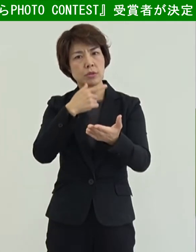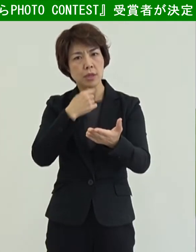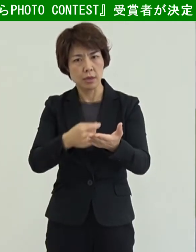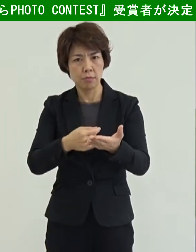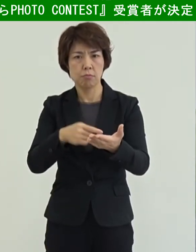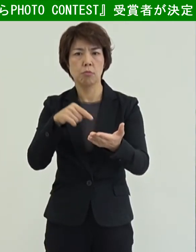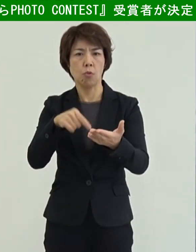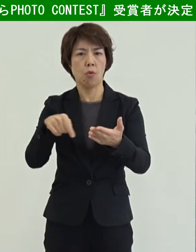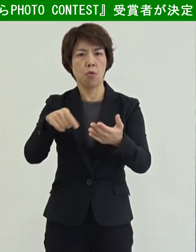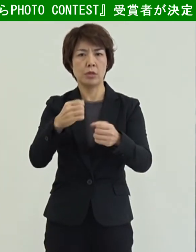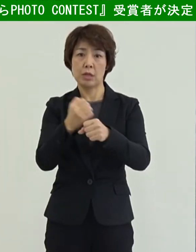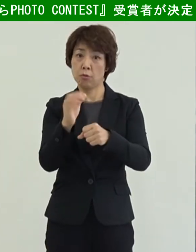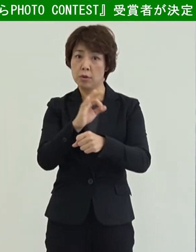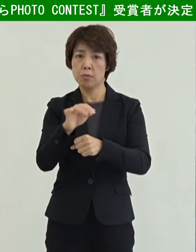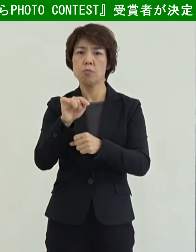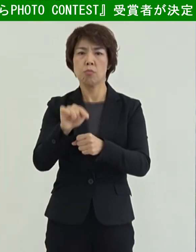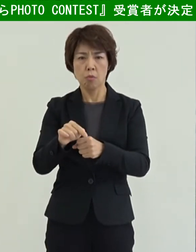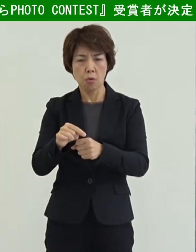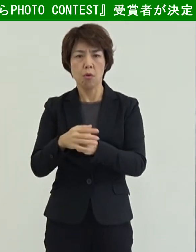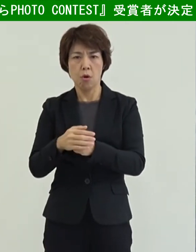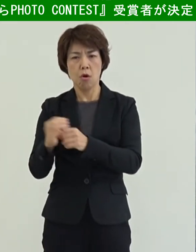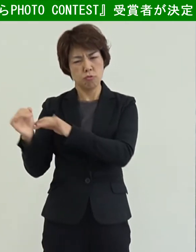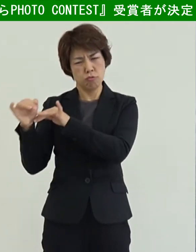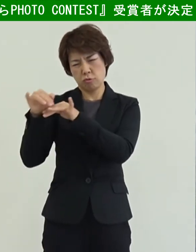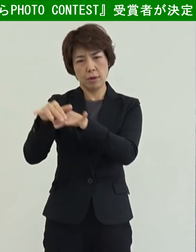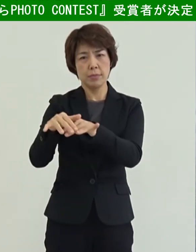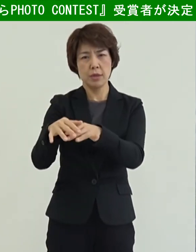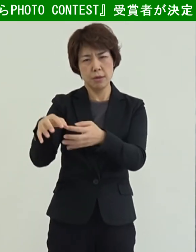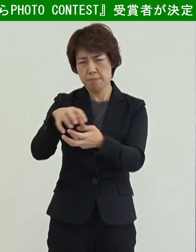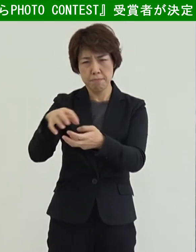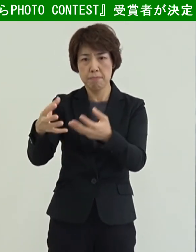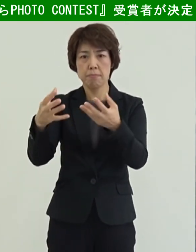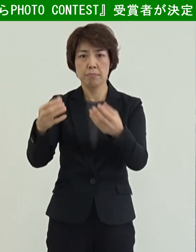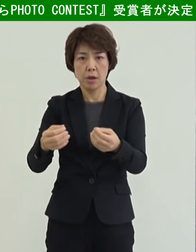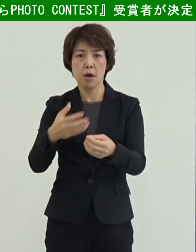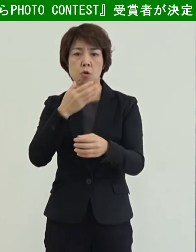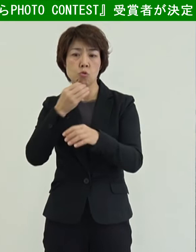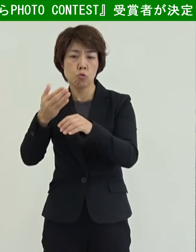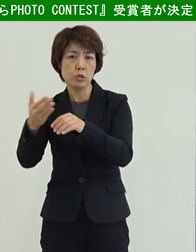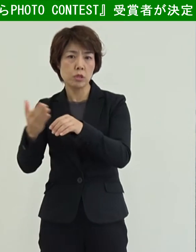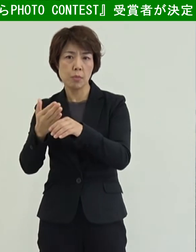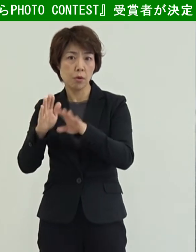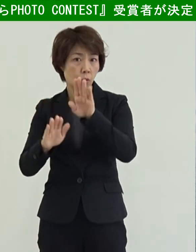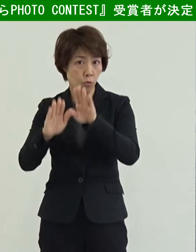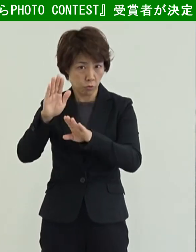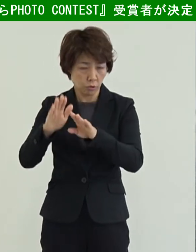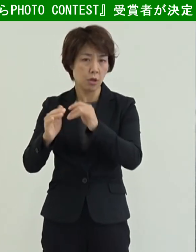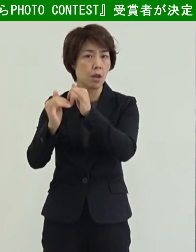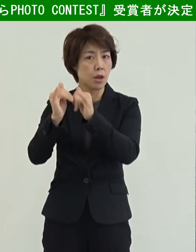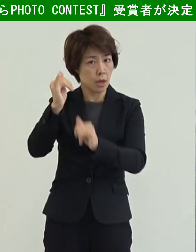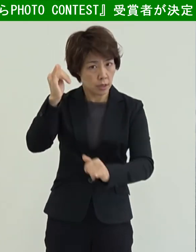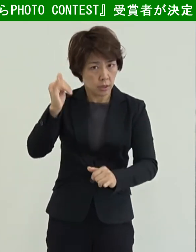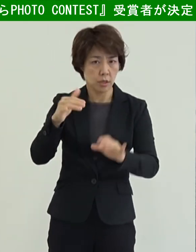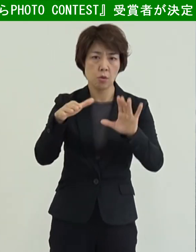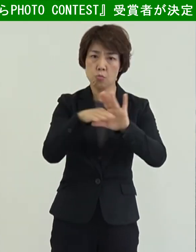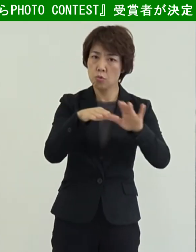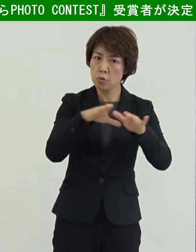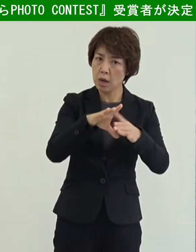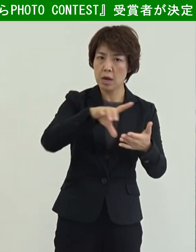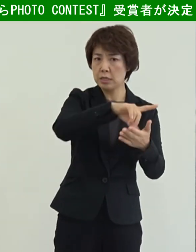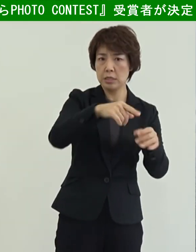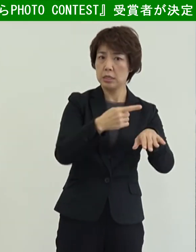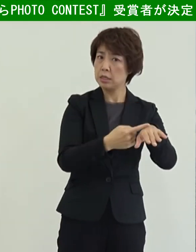その津波とかの被害を受けたですね三陸福島の歴史とか文化地域性